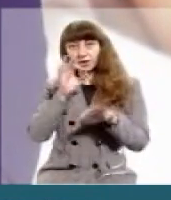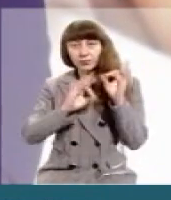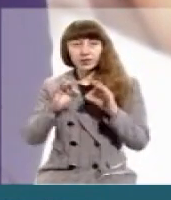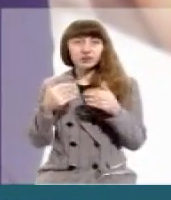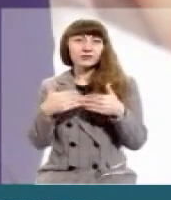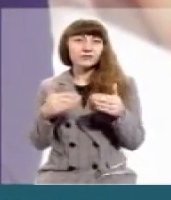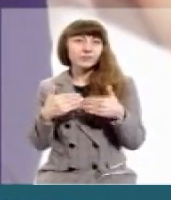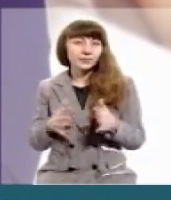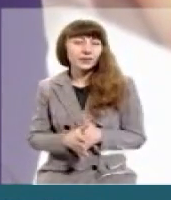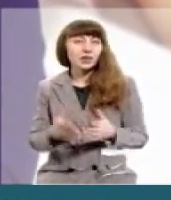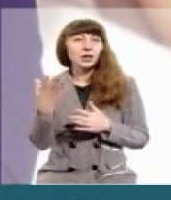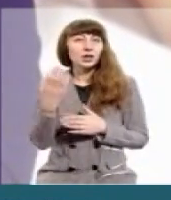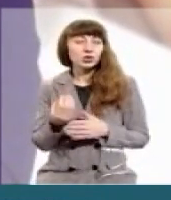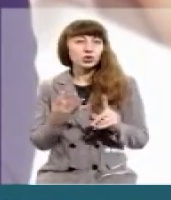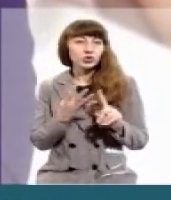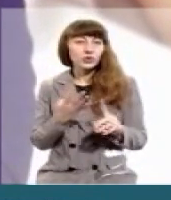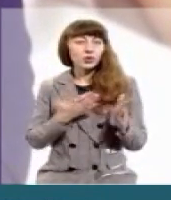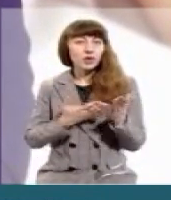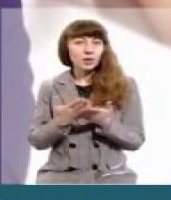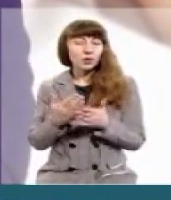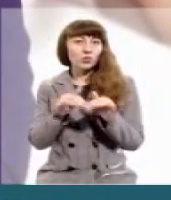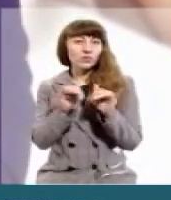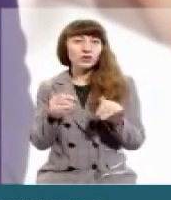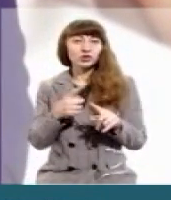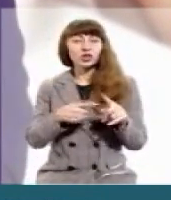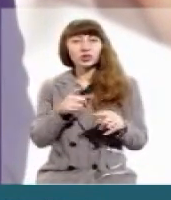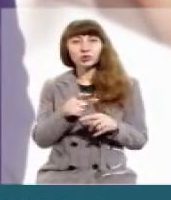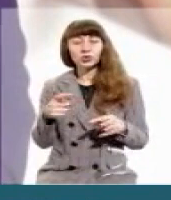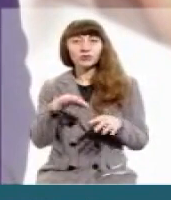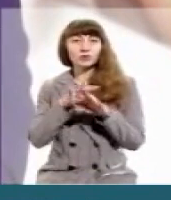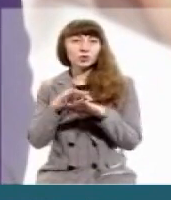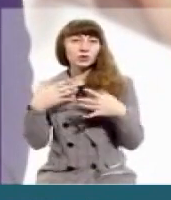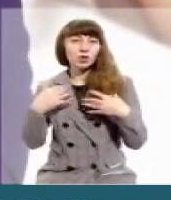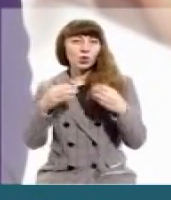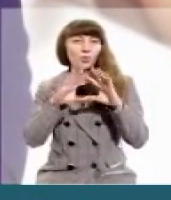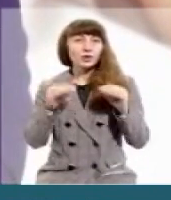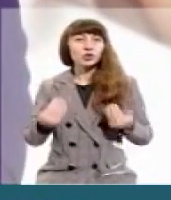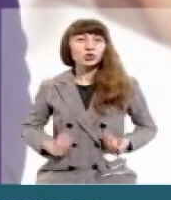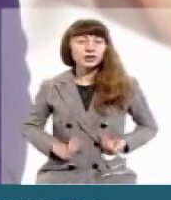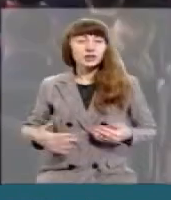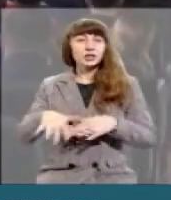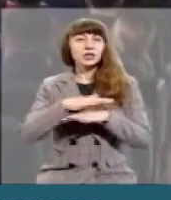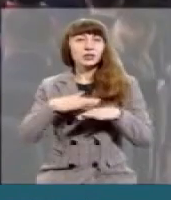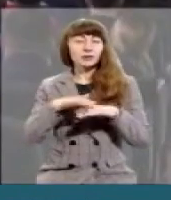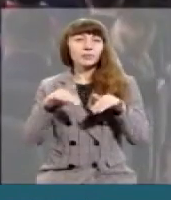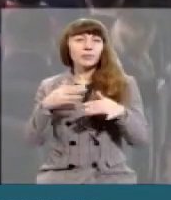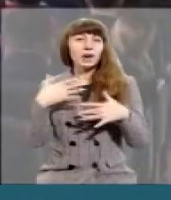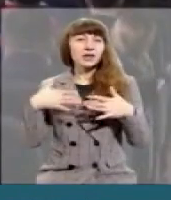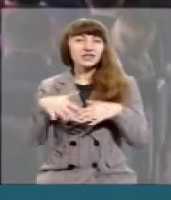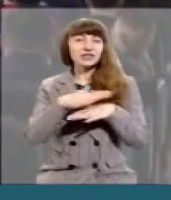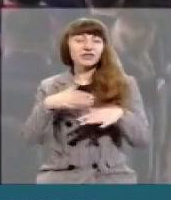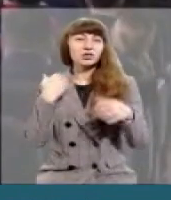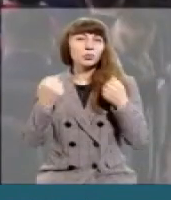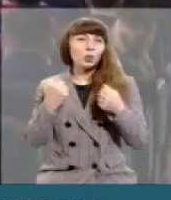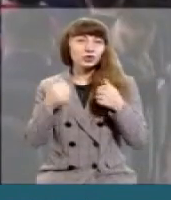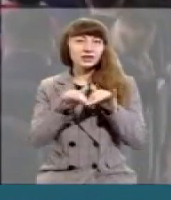фармацевтической отрасли. Четвертое направление должно увеличивать долю населения, ведущего здоровый образ жизни, и развивать массовый спорт. В настоящее время в